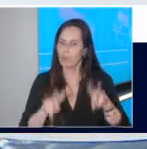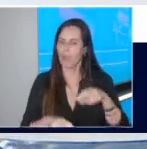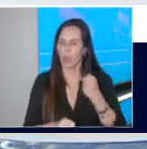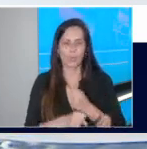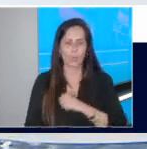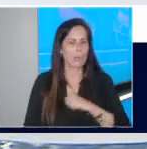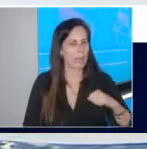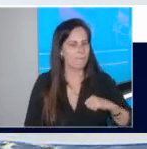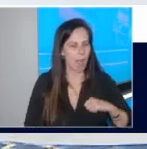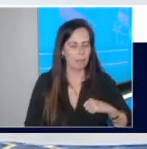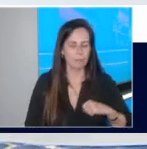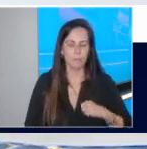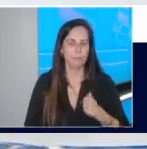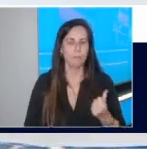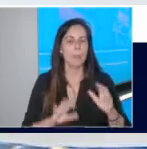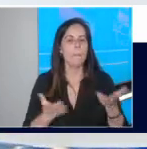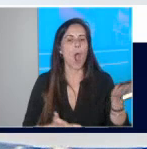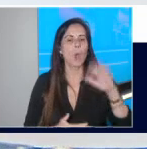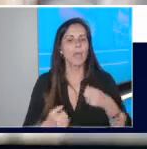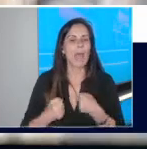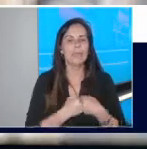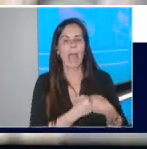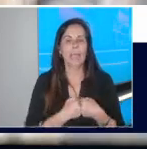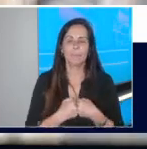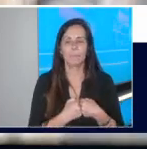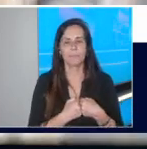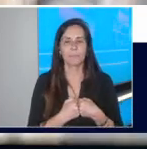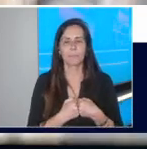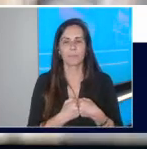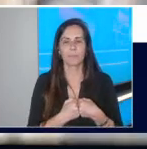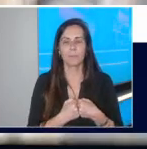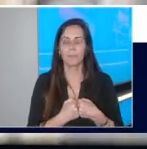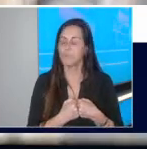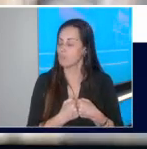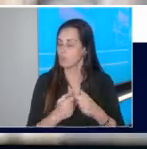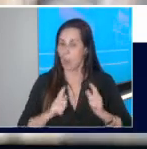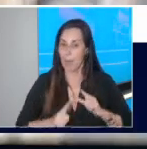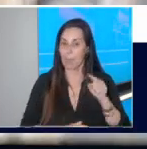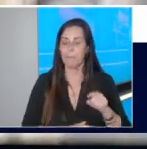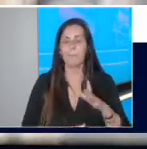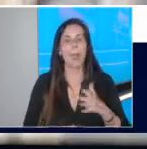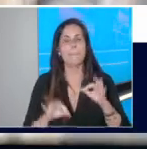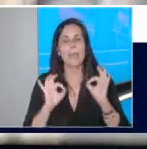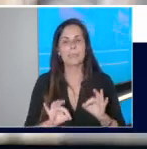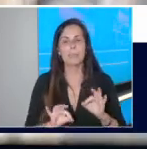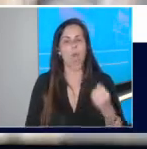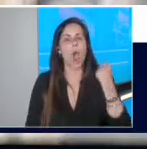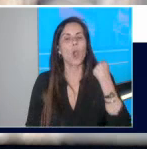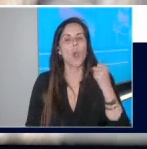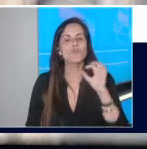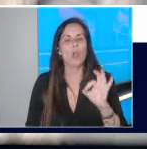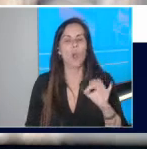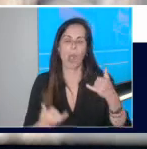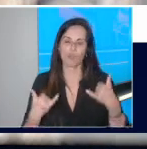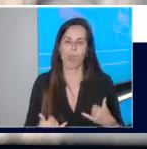עצמאות מסוימת, אז מה עוד האתגרים שיעמדו לפתחו, וגם מה בעצם הסמכויות שלו